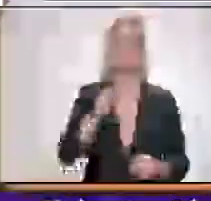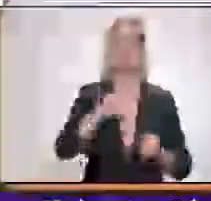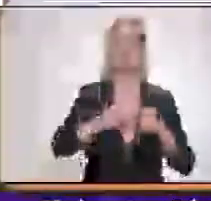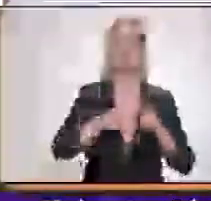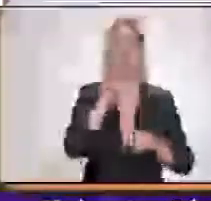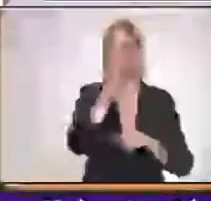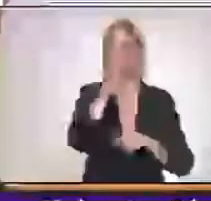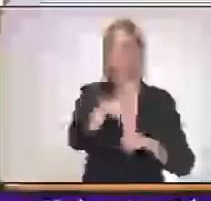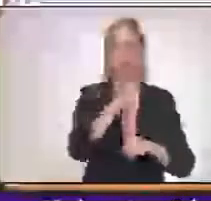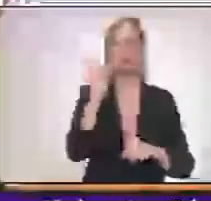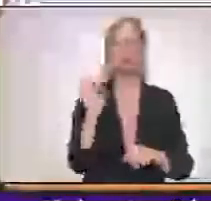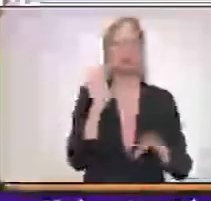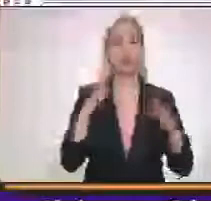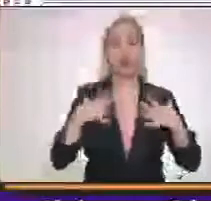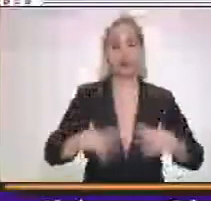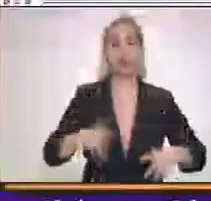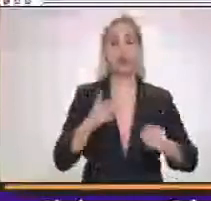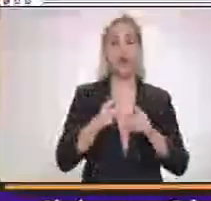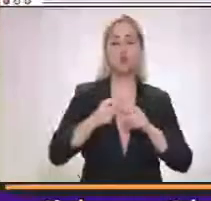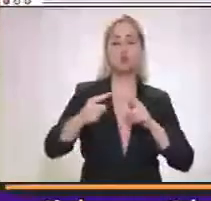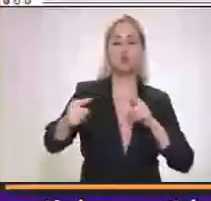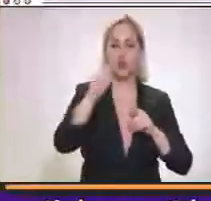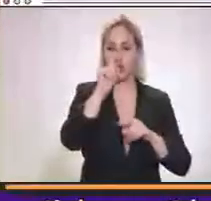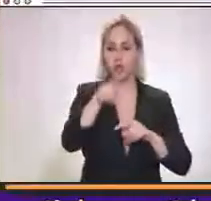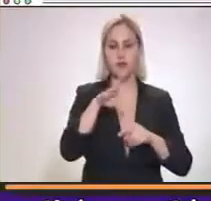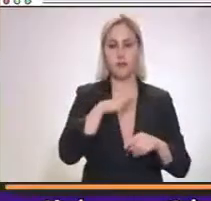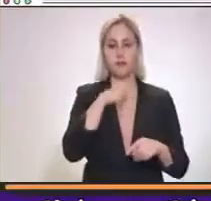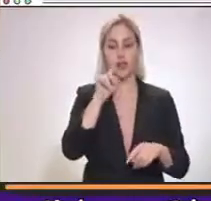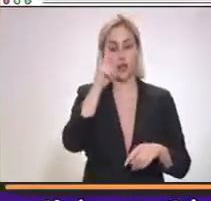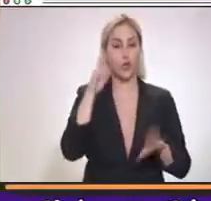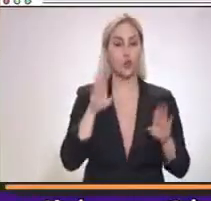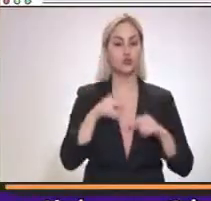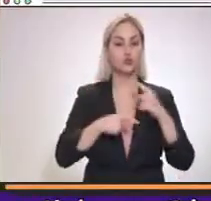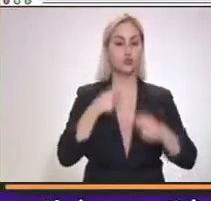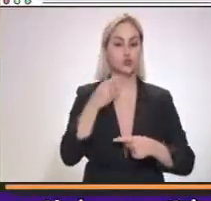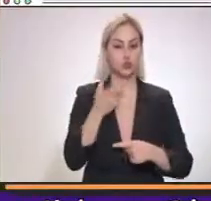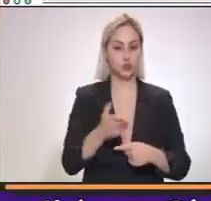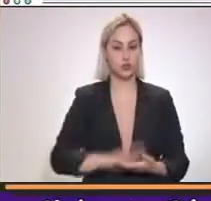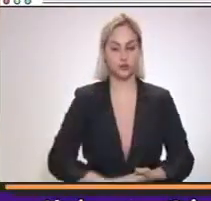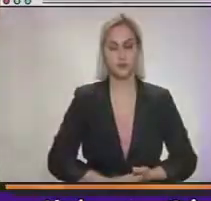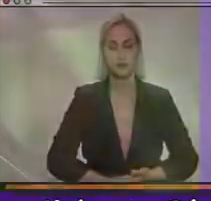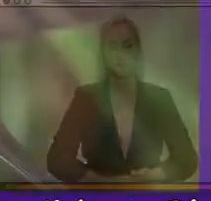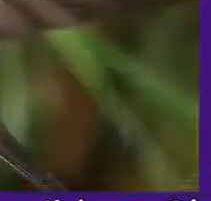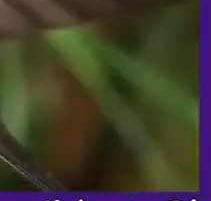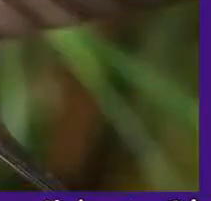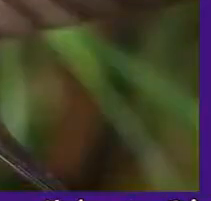Kılıç gagalı sinek kuşu, vücudundan daha uzun gagaya sahip bilinen tek kuş türüdür.